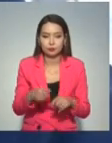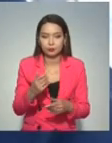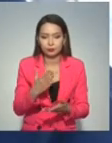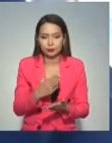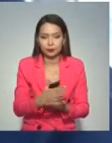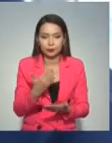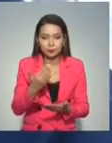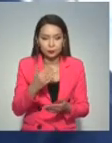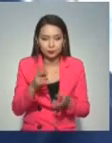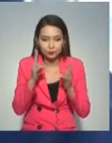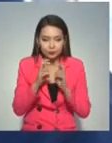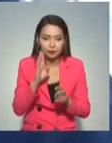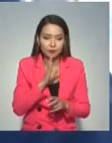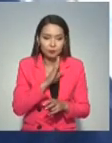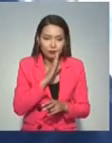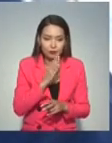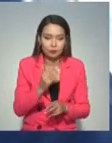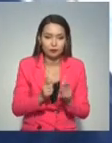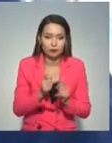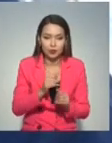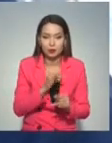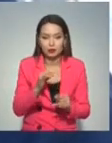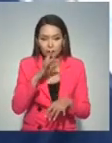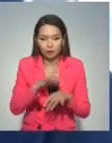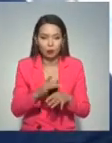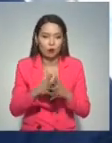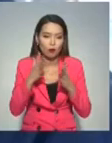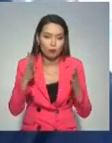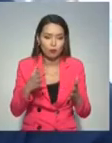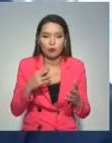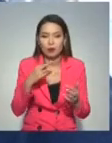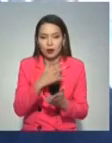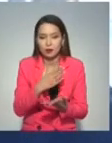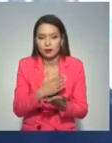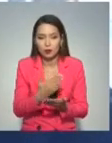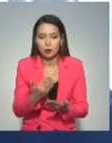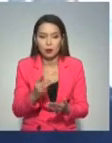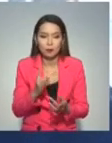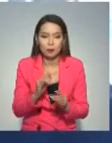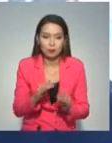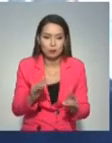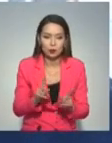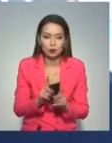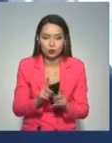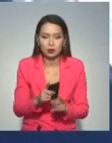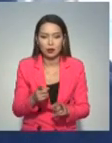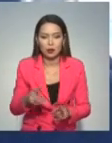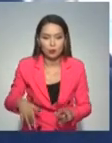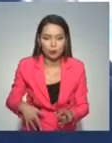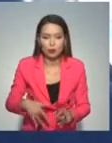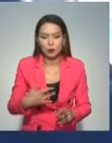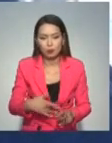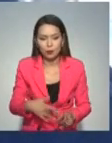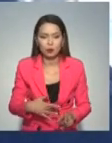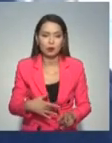Біз сынапты ана сүтінен шашынанды таптық. Оның мөлшері жоғары, ағзаға қауіпті. Балаларда ақыл ой кемістігін бүйрек, бауыр, асқазан,